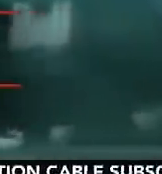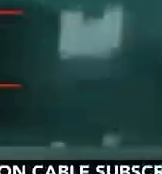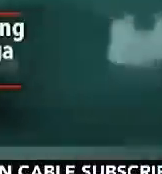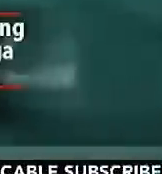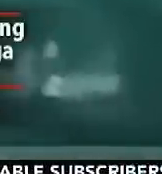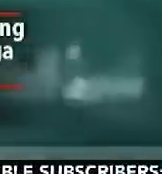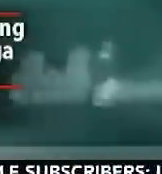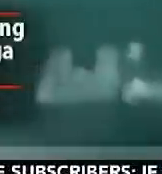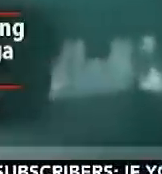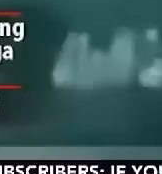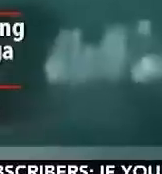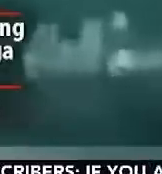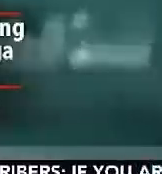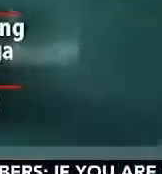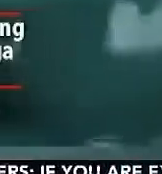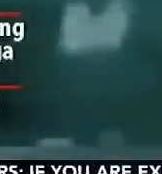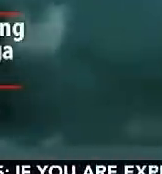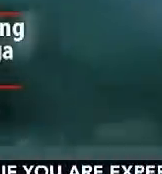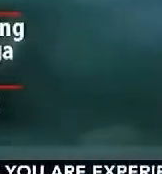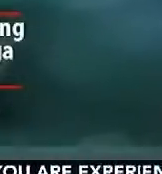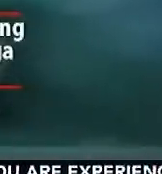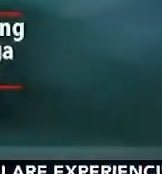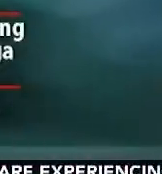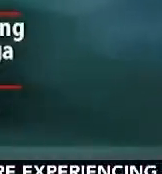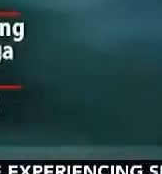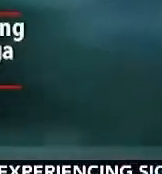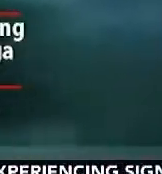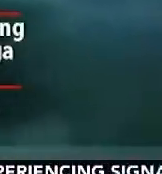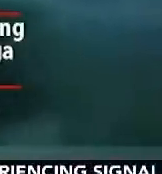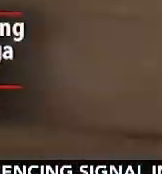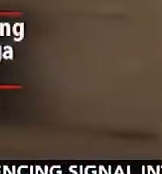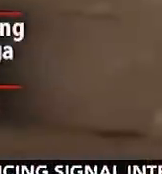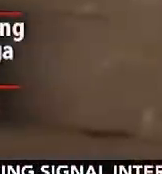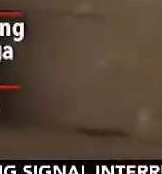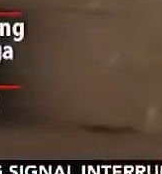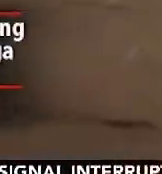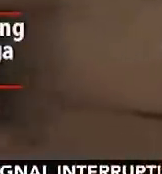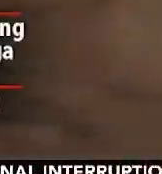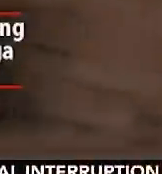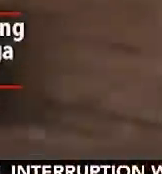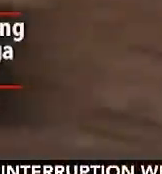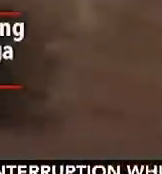kami rito eh. Puro positive kami dito. Distributed kasi